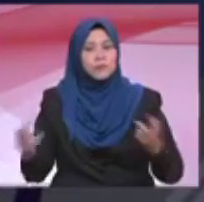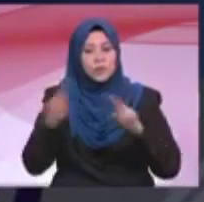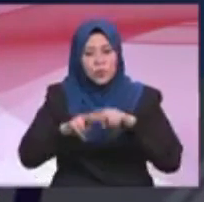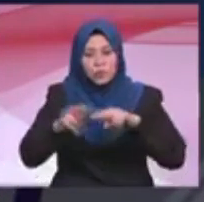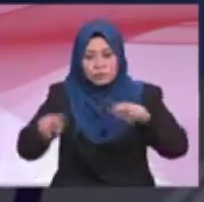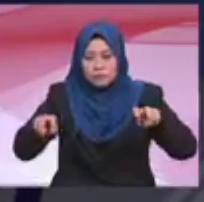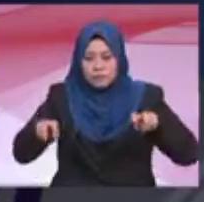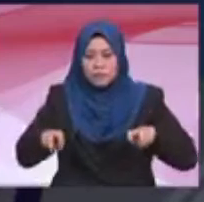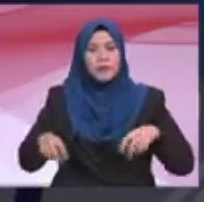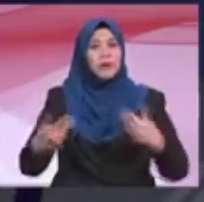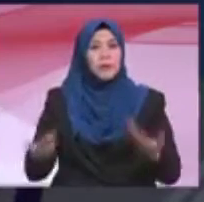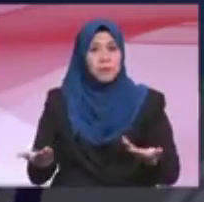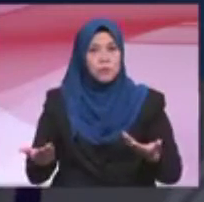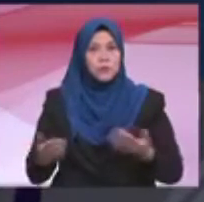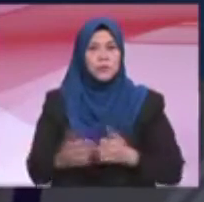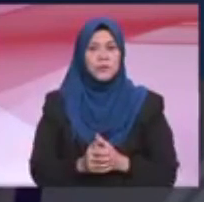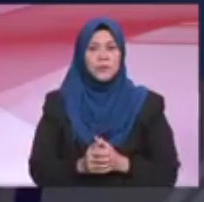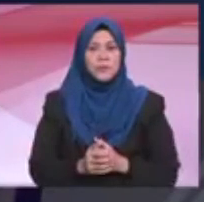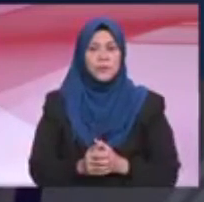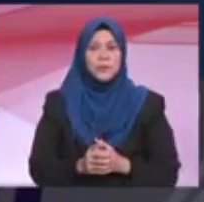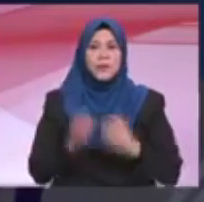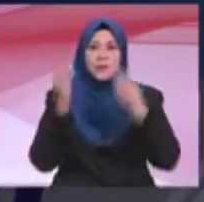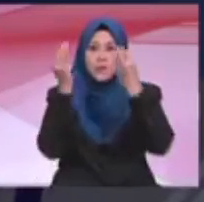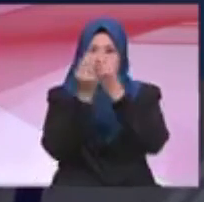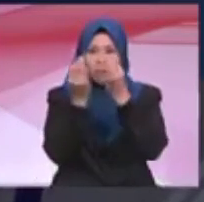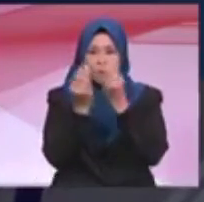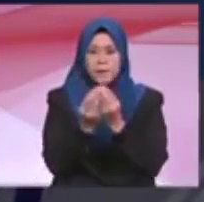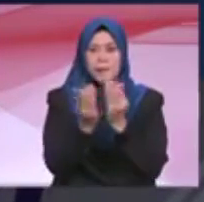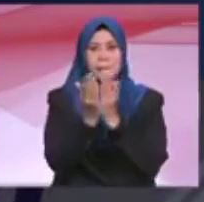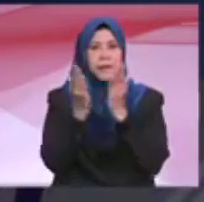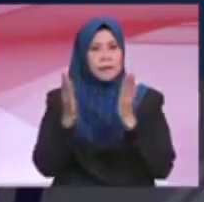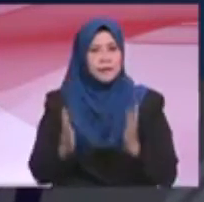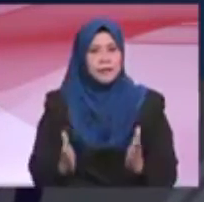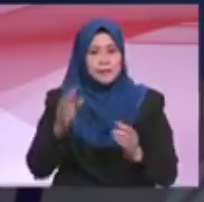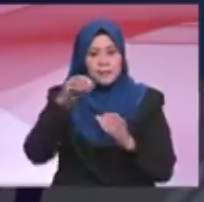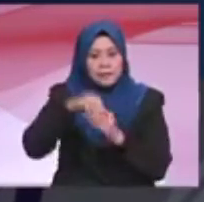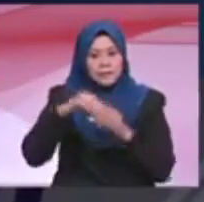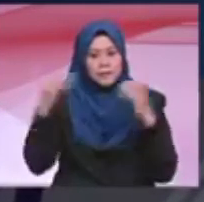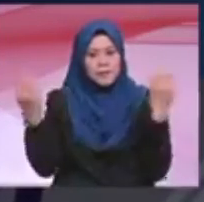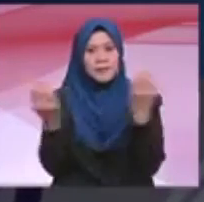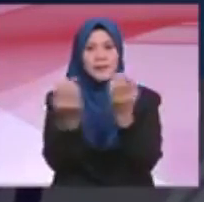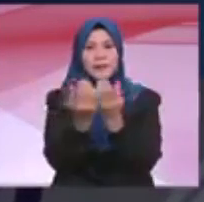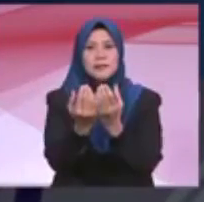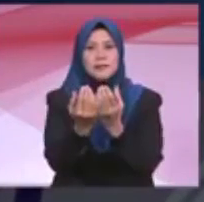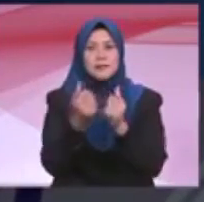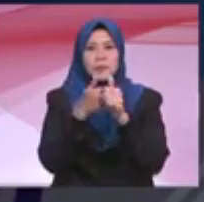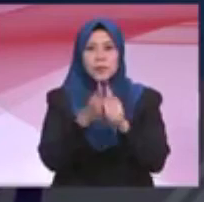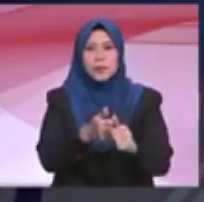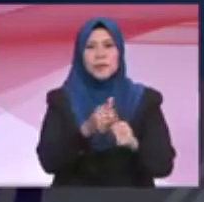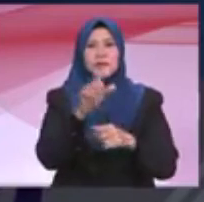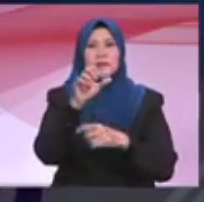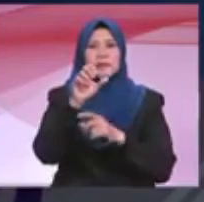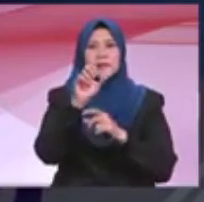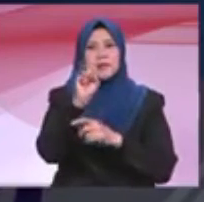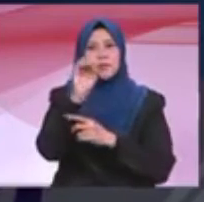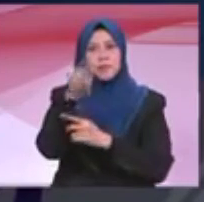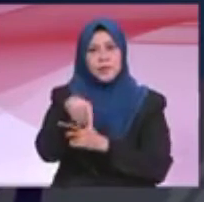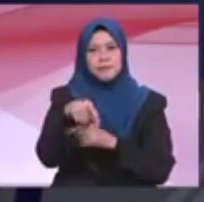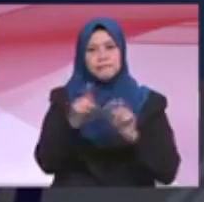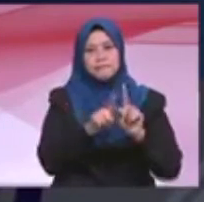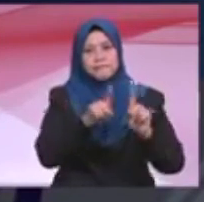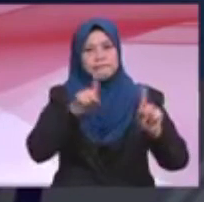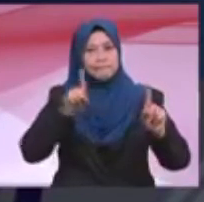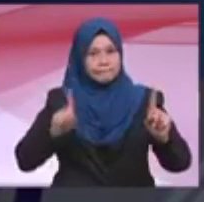Untuk menjawab soalan tersebut, jumlah pelajar dalam kelas adalah berdasarkan penjarakan fizikal. Selagi kita